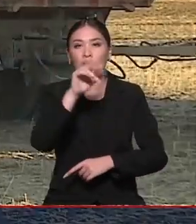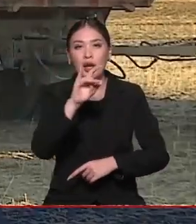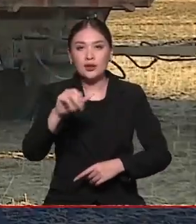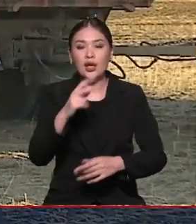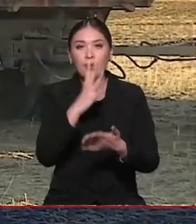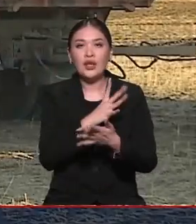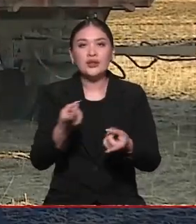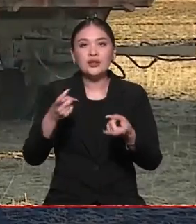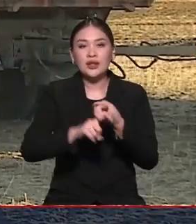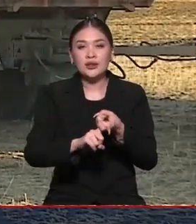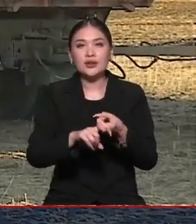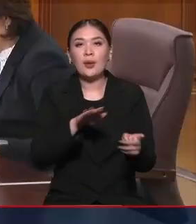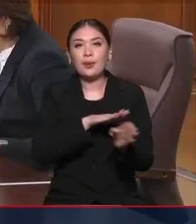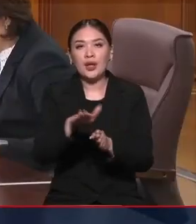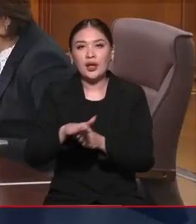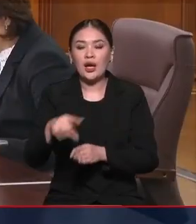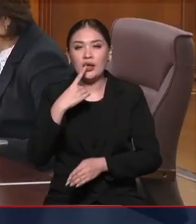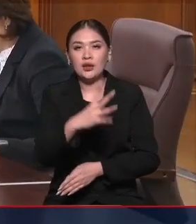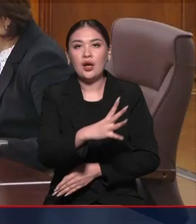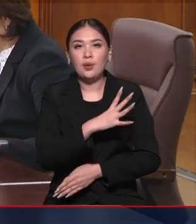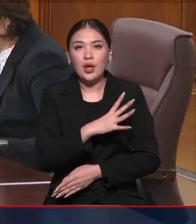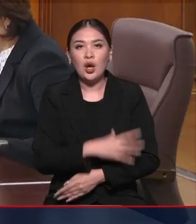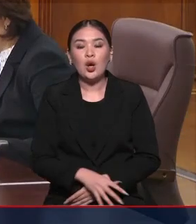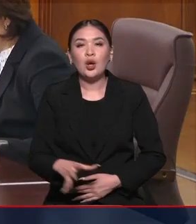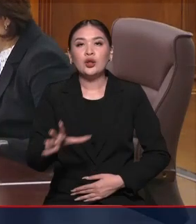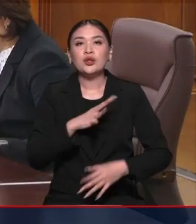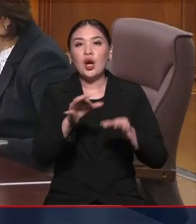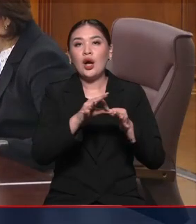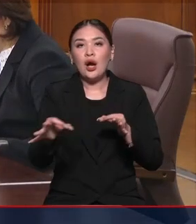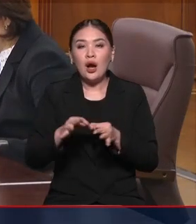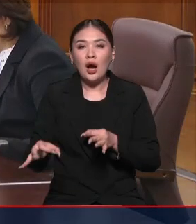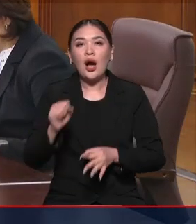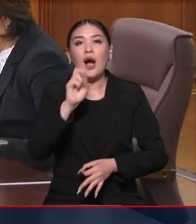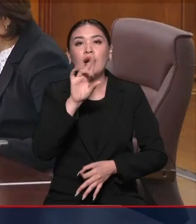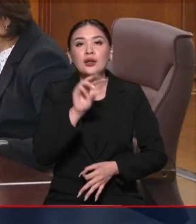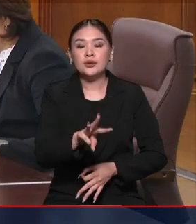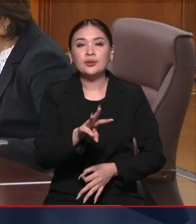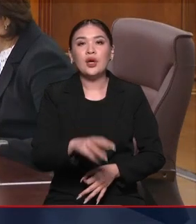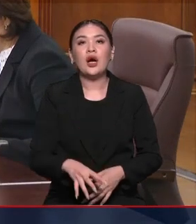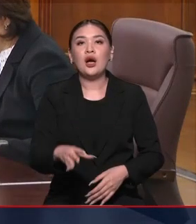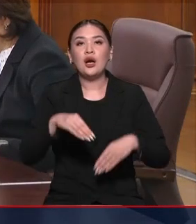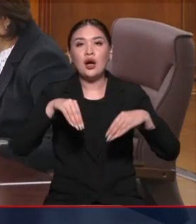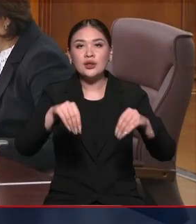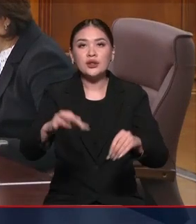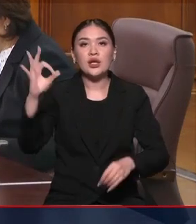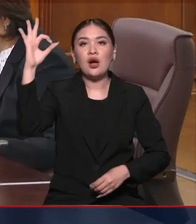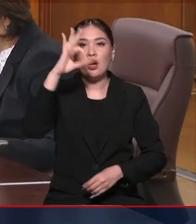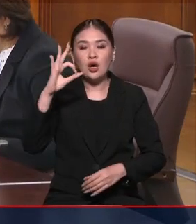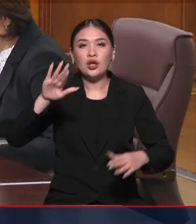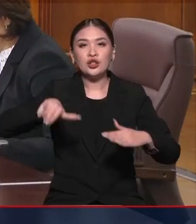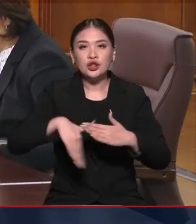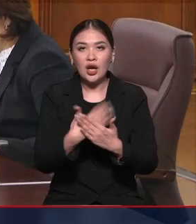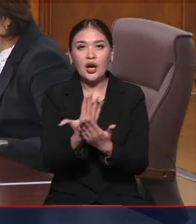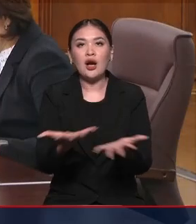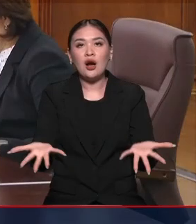тікелей байланысты дейді Олжас Бектенов. Өңір әкімдіктері егін орағы басталғанға дейін астық қабылдау кәсіпорындарының жаңа